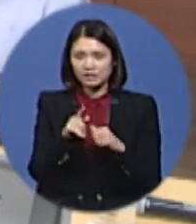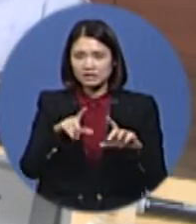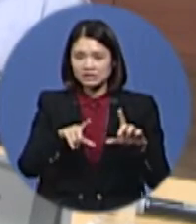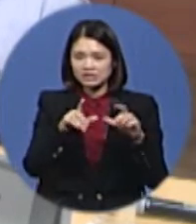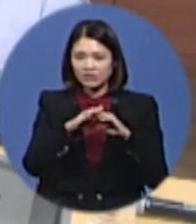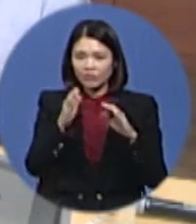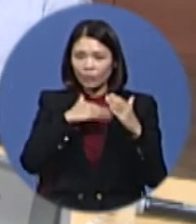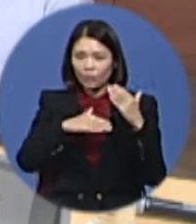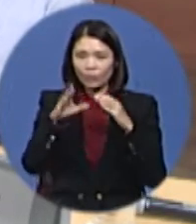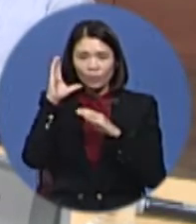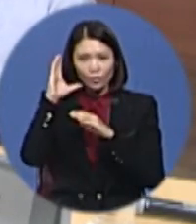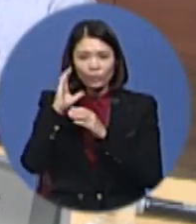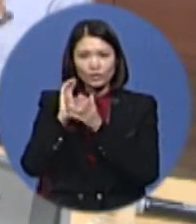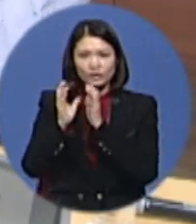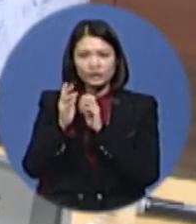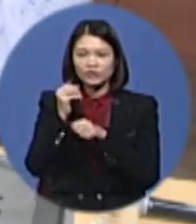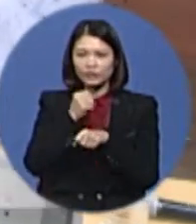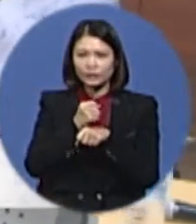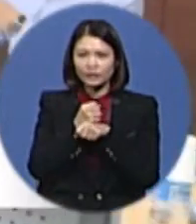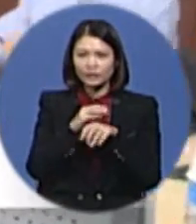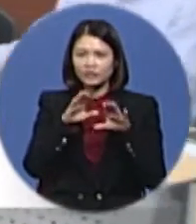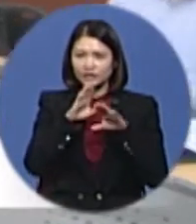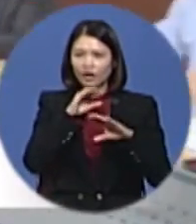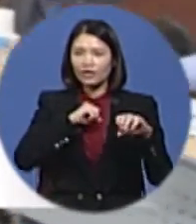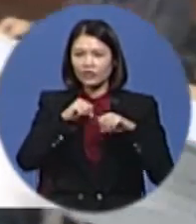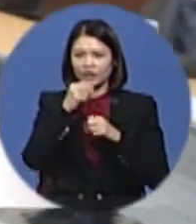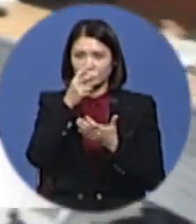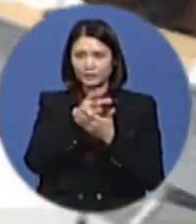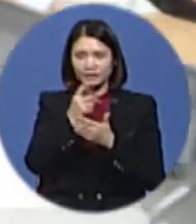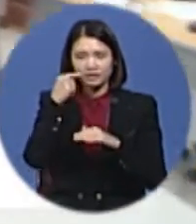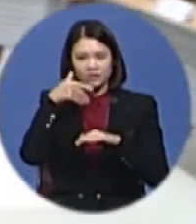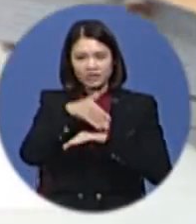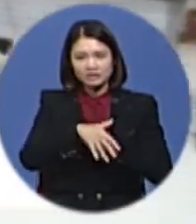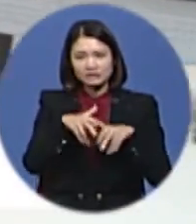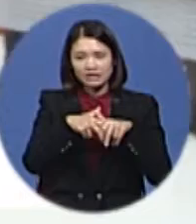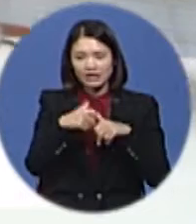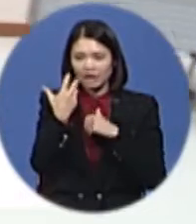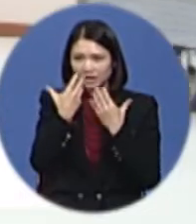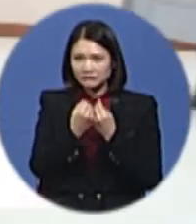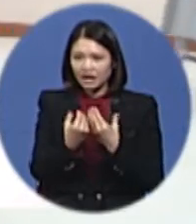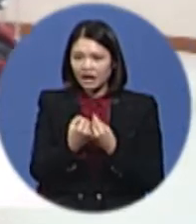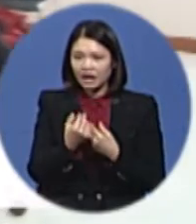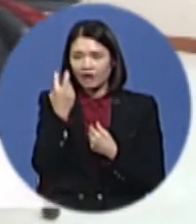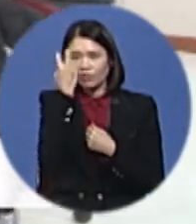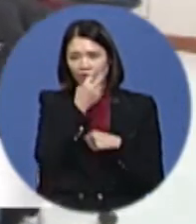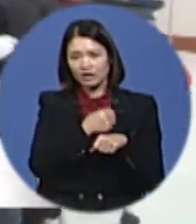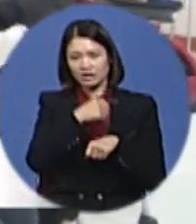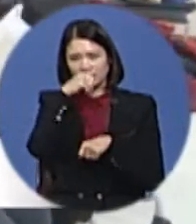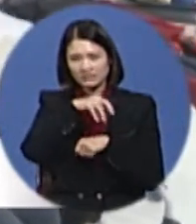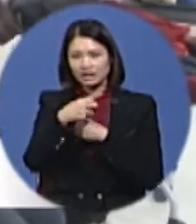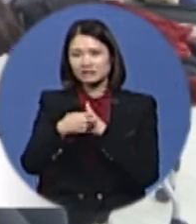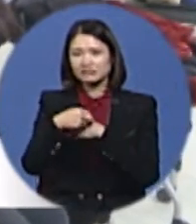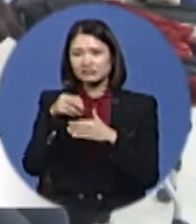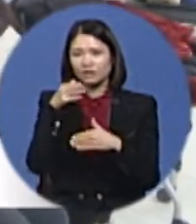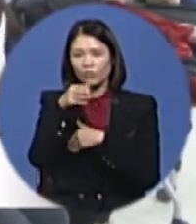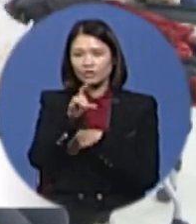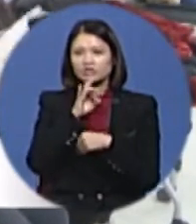이날 공청회에서는 현행 법에서 정신장애인의 사례 관리가 의료적인 측면으로만 한정돼